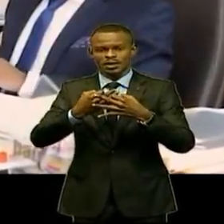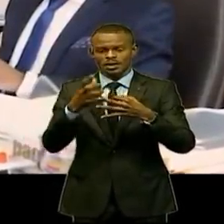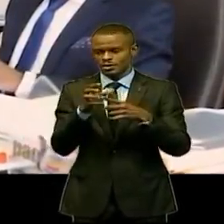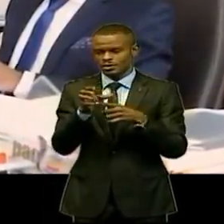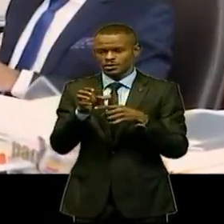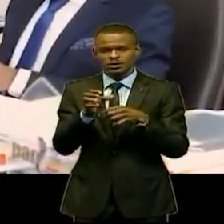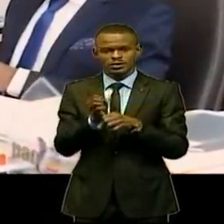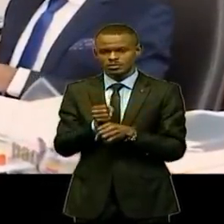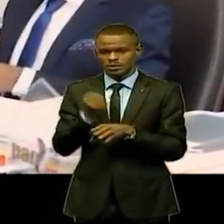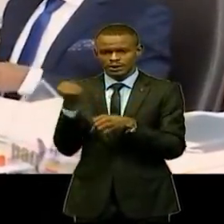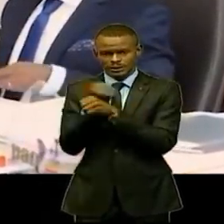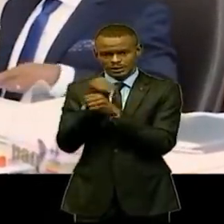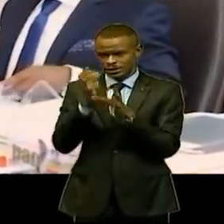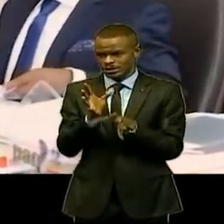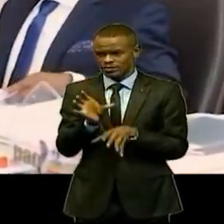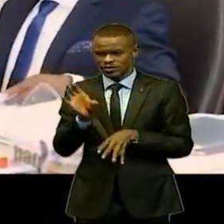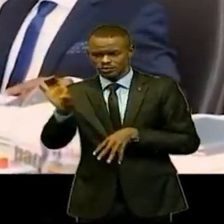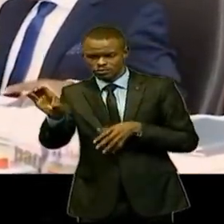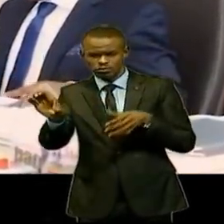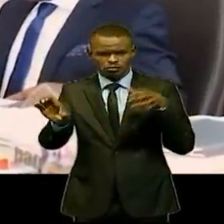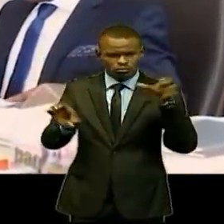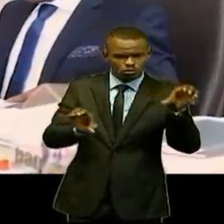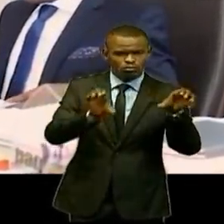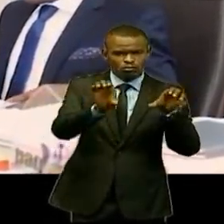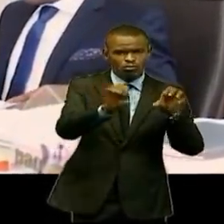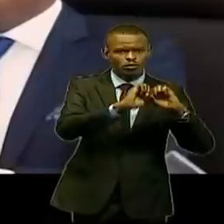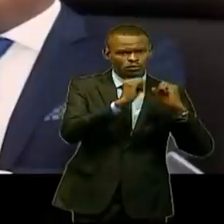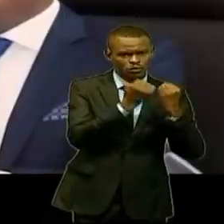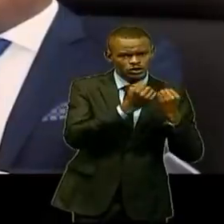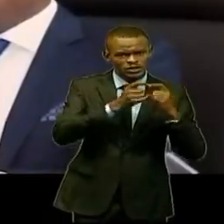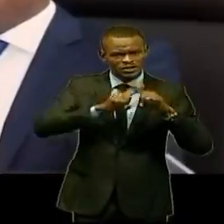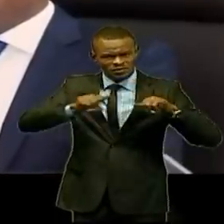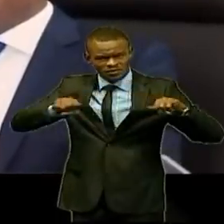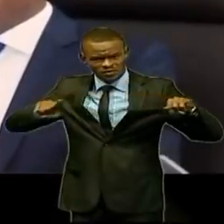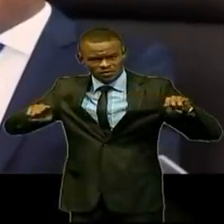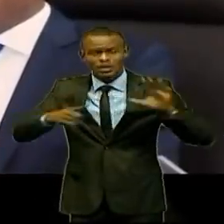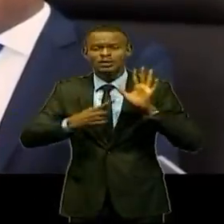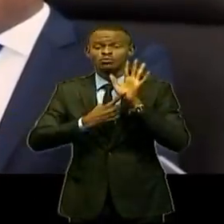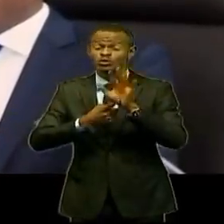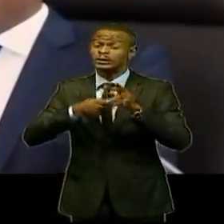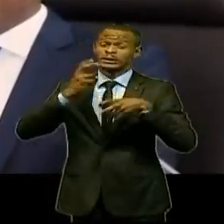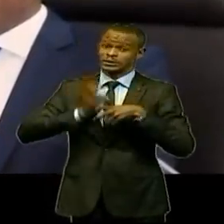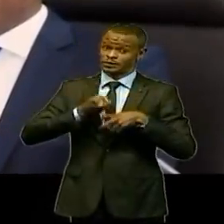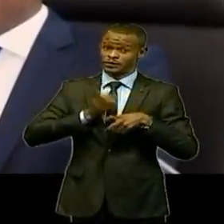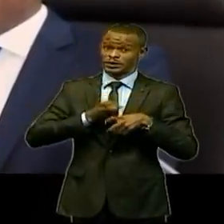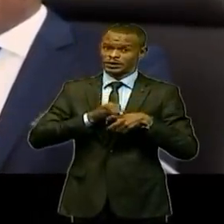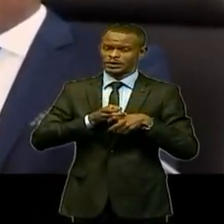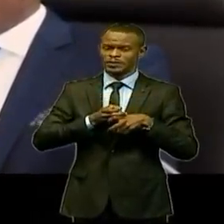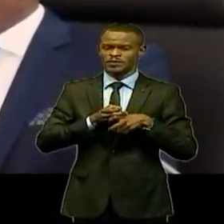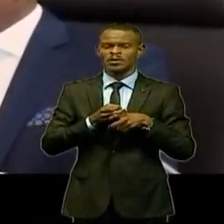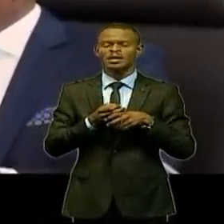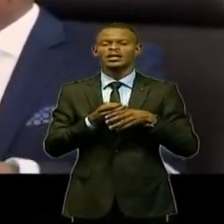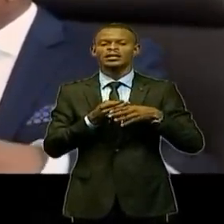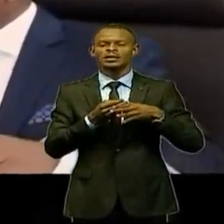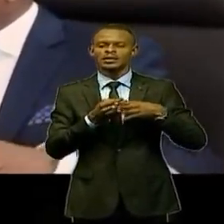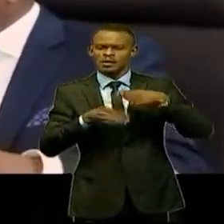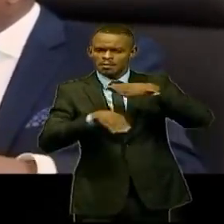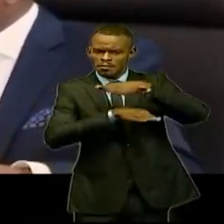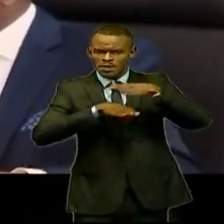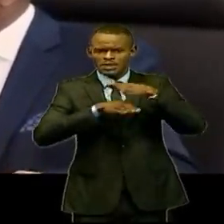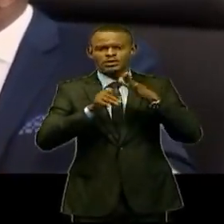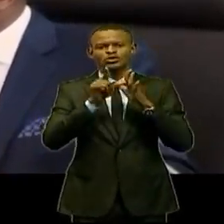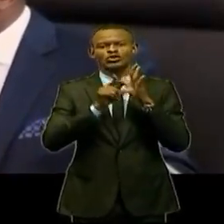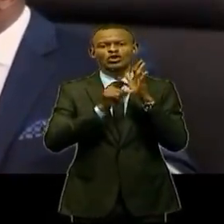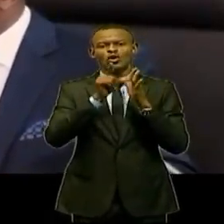Il a entretenu les membres du gouvernement sur les mécanismes de mise en œuvre de la loi numéro 17/001